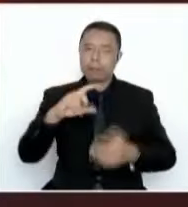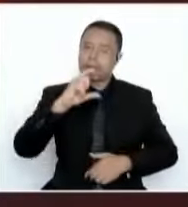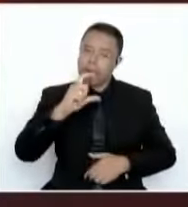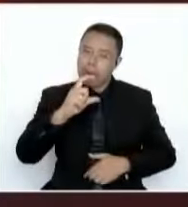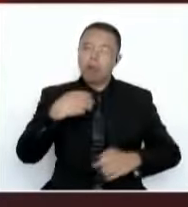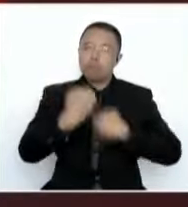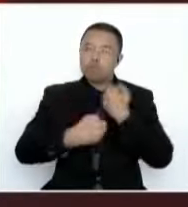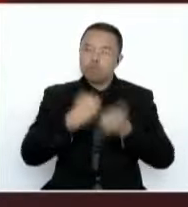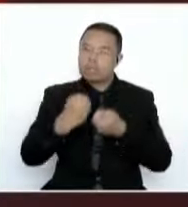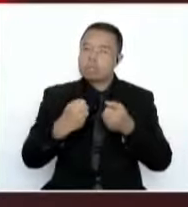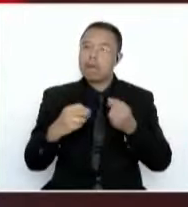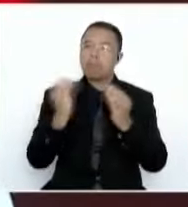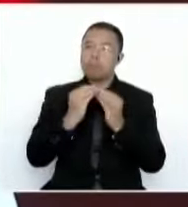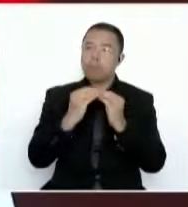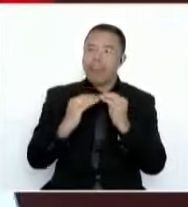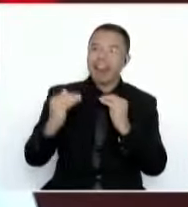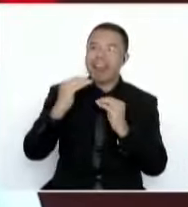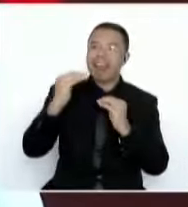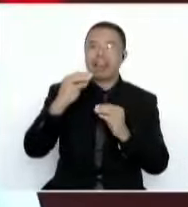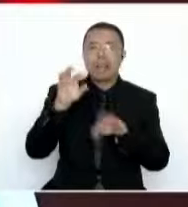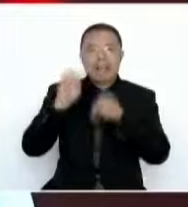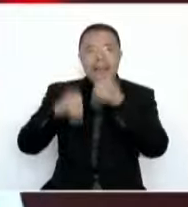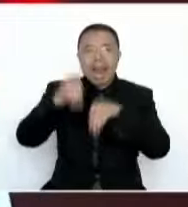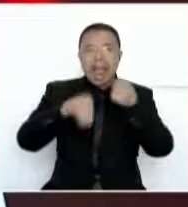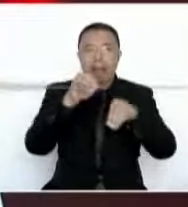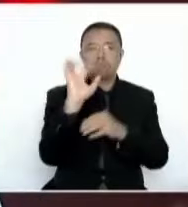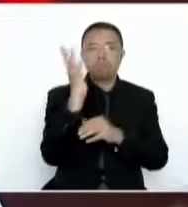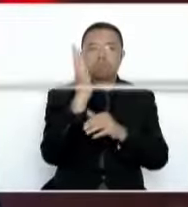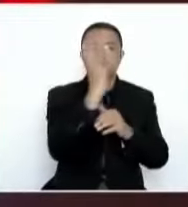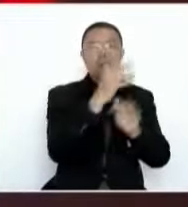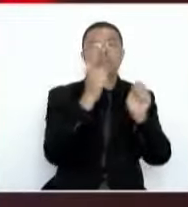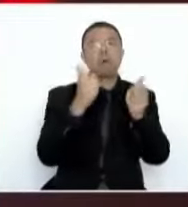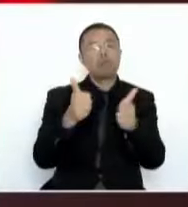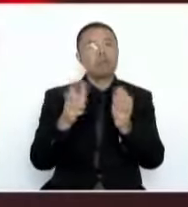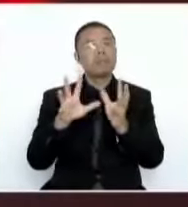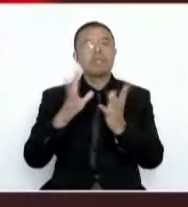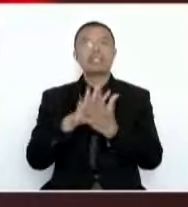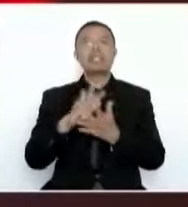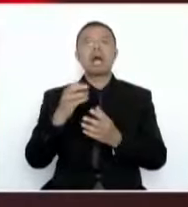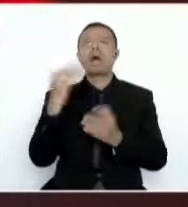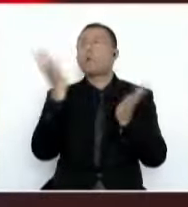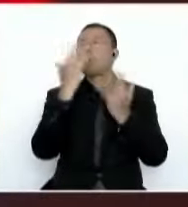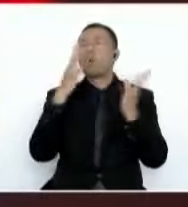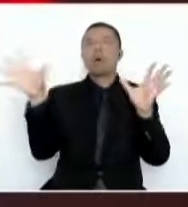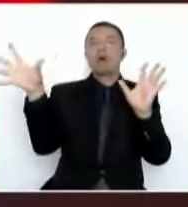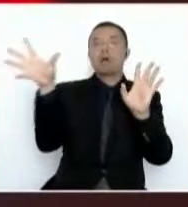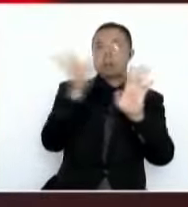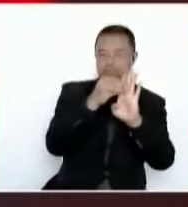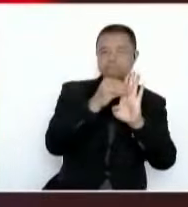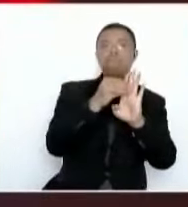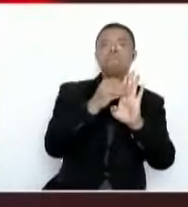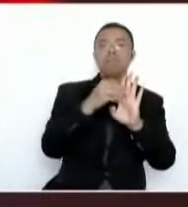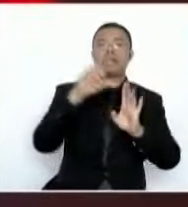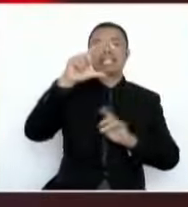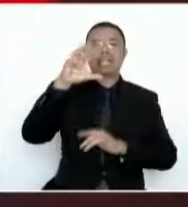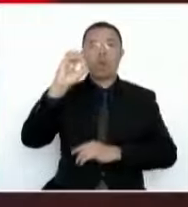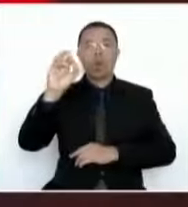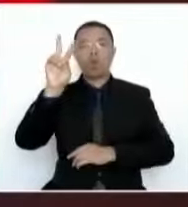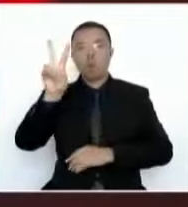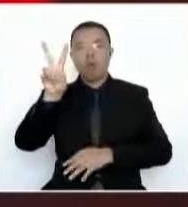upaya meningkatkan tanaman-tanaman yang baik yang akan bisa menyerap ee CO2 sehingga akan